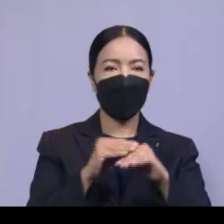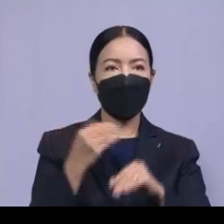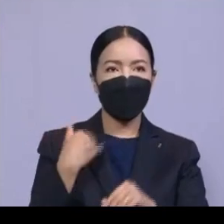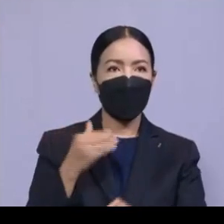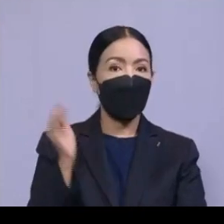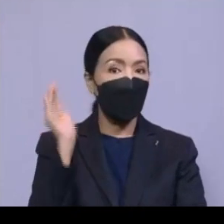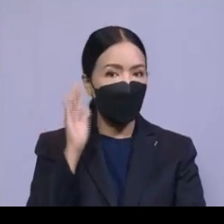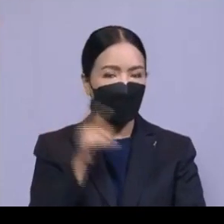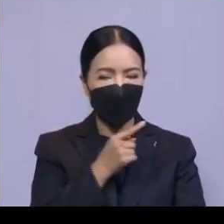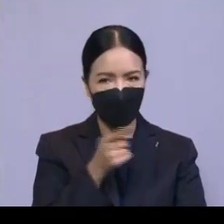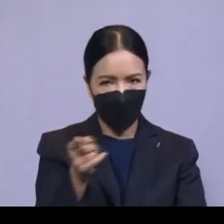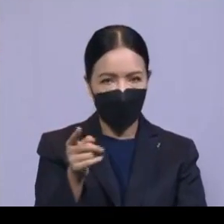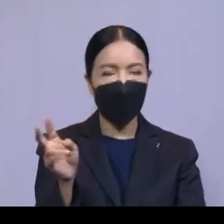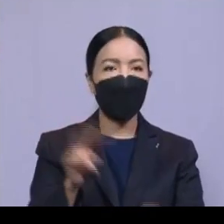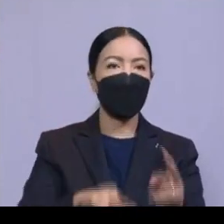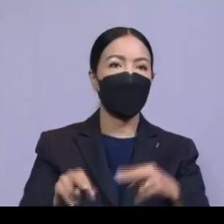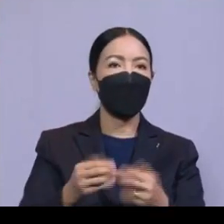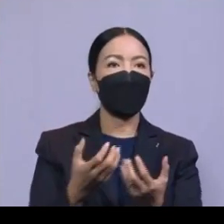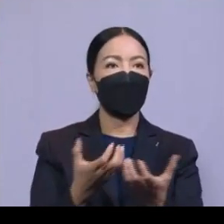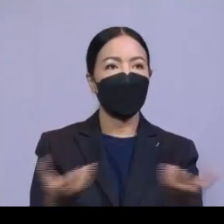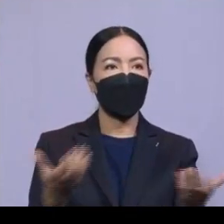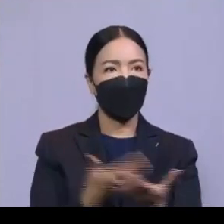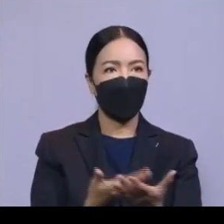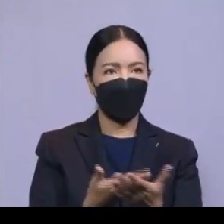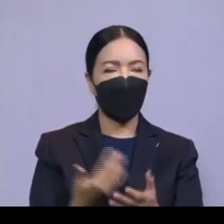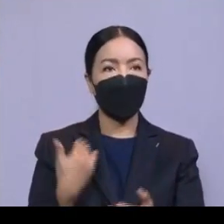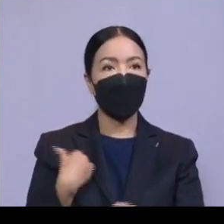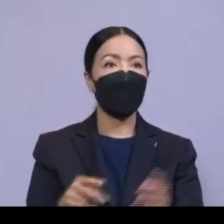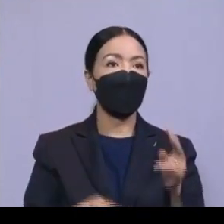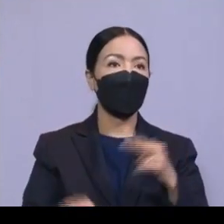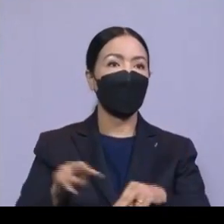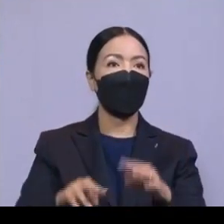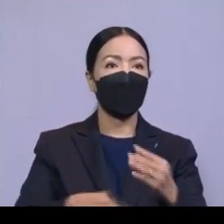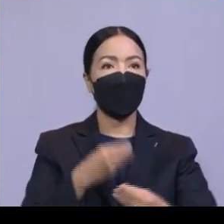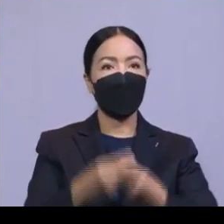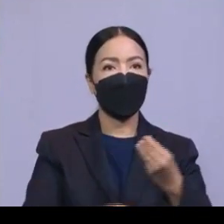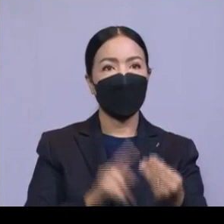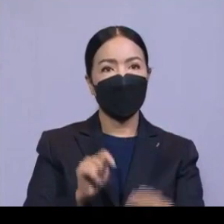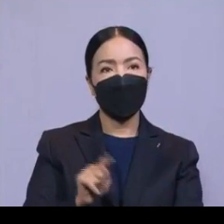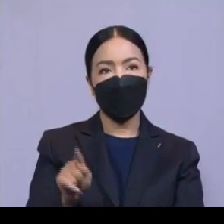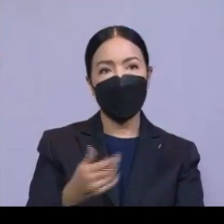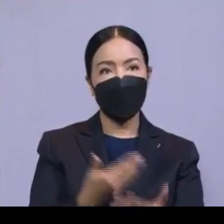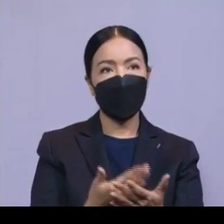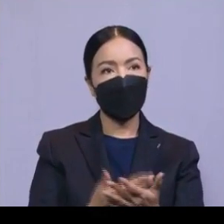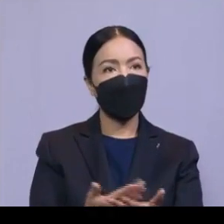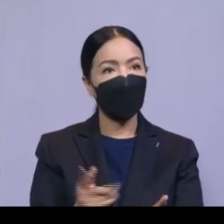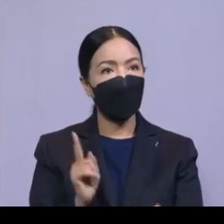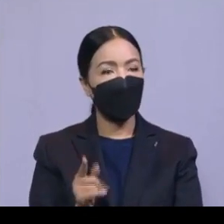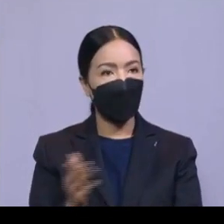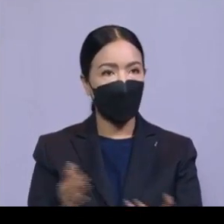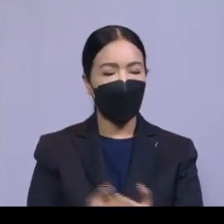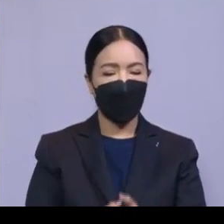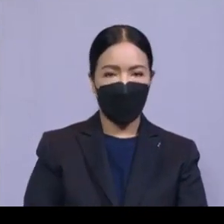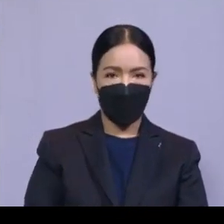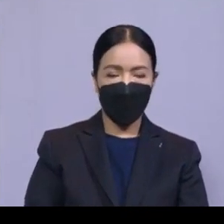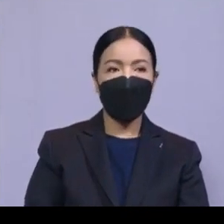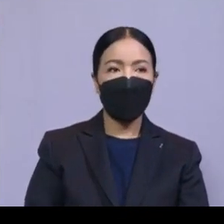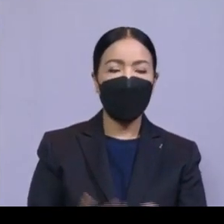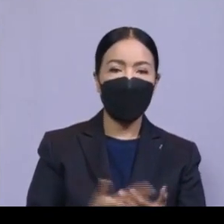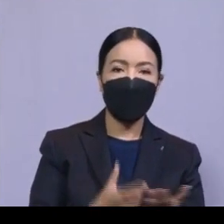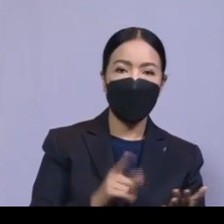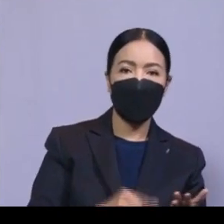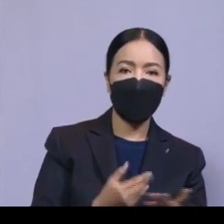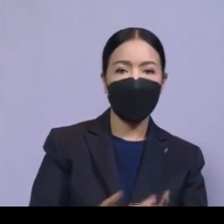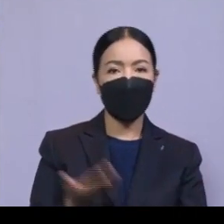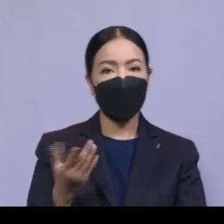แต่ถ้าไม่เชื่อไปเช็คราคาของกันค่ะตอนนี้มีการสำรวจตลาดไปดูซิว่าราคาของเป็นอย่างไรบ้างแล้วมีอะไรถูกอะไร